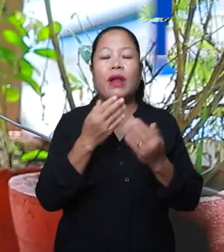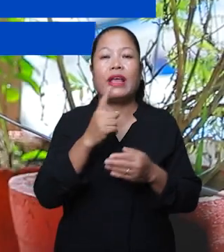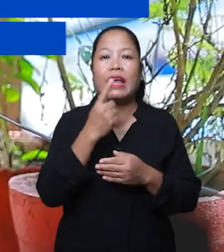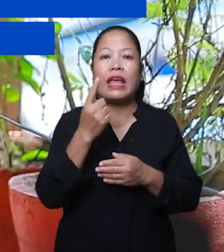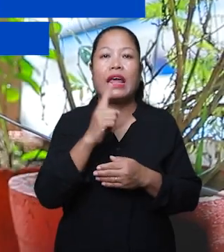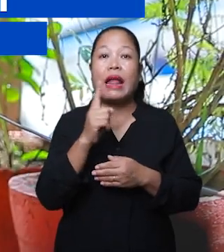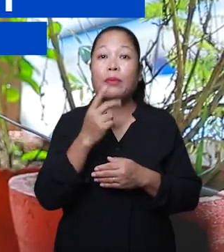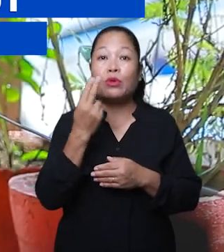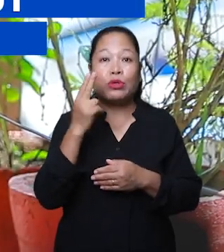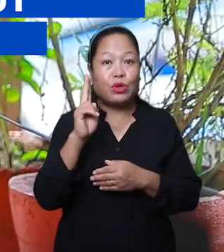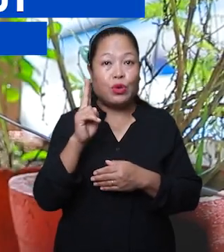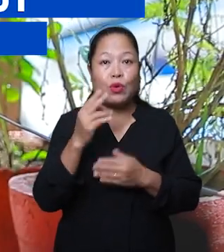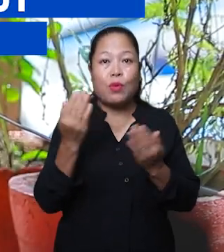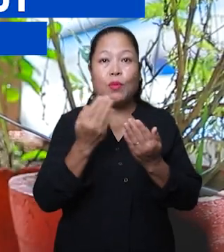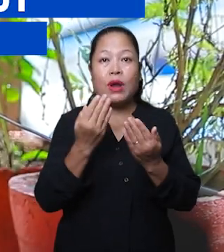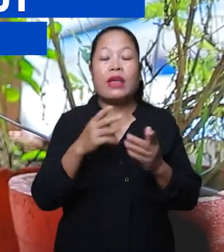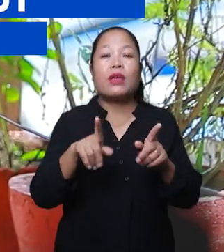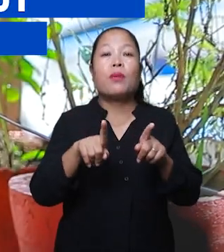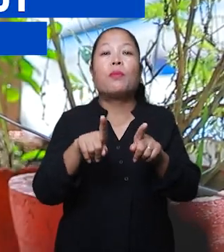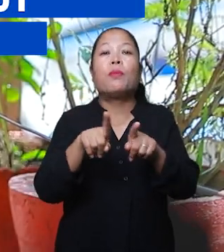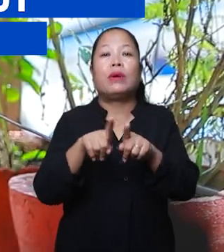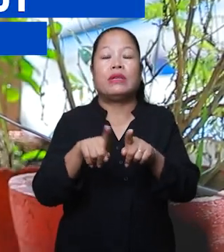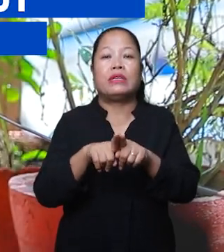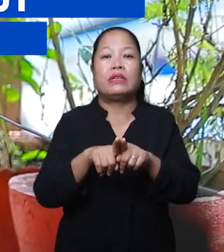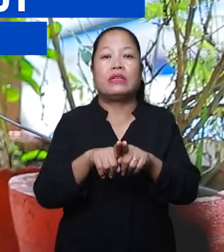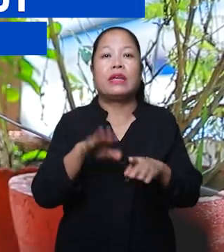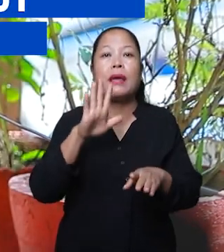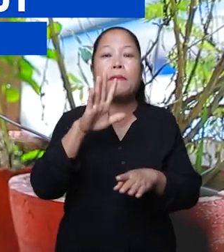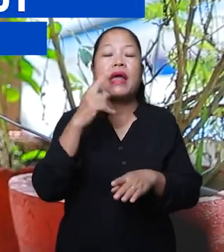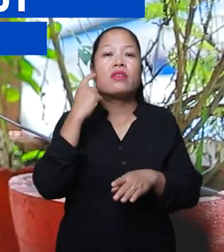यो पहिला पढाइ पनि राम्रो थियो, पढाइ पनि अहिले